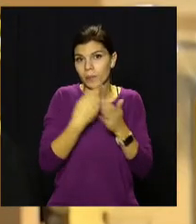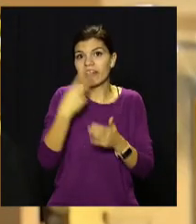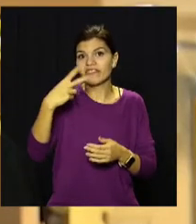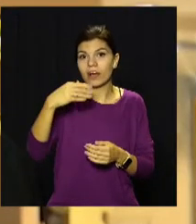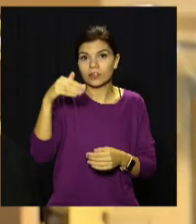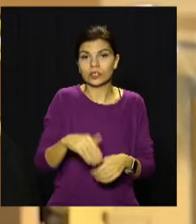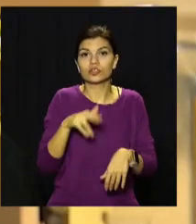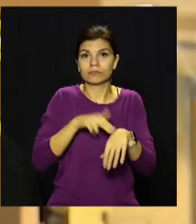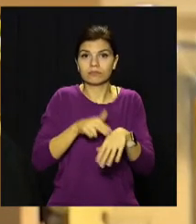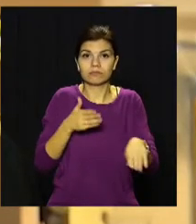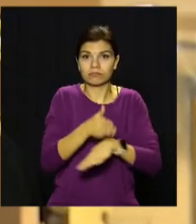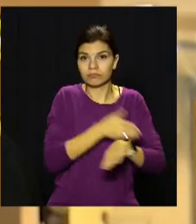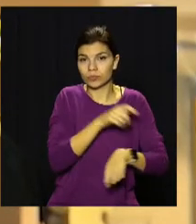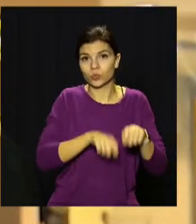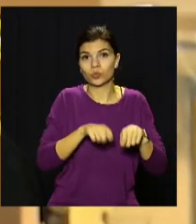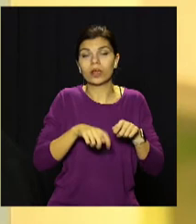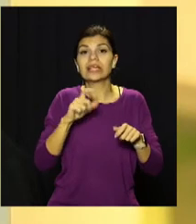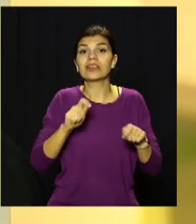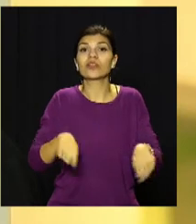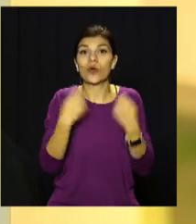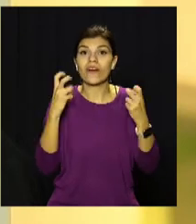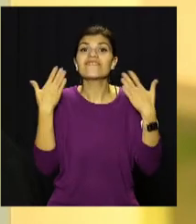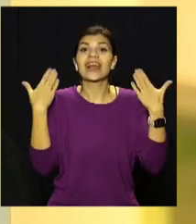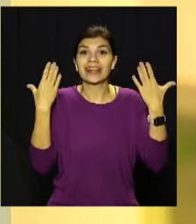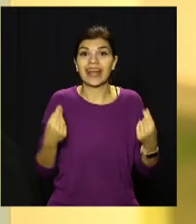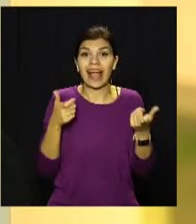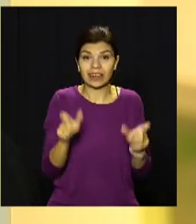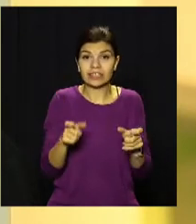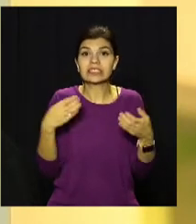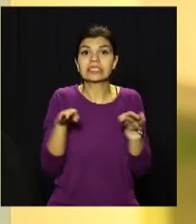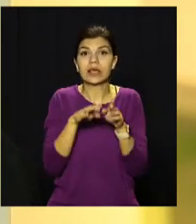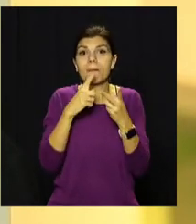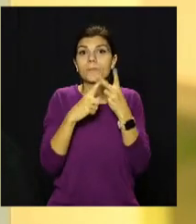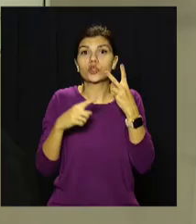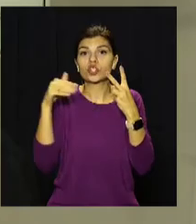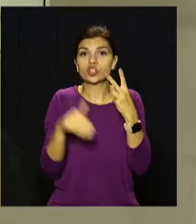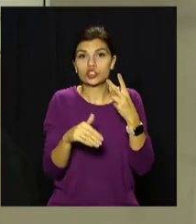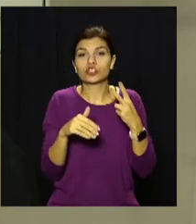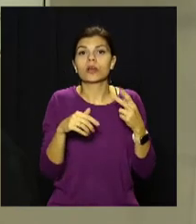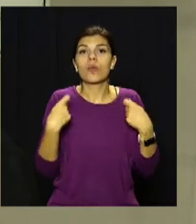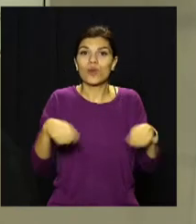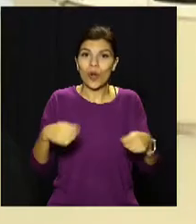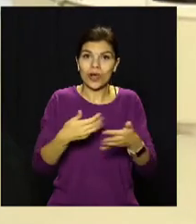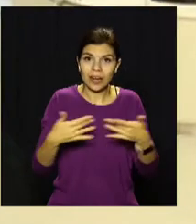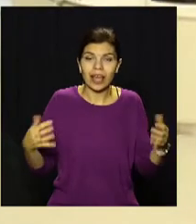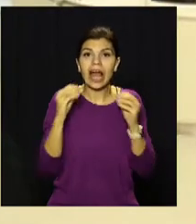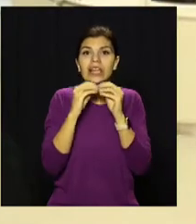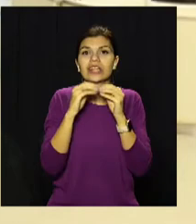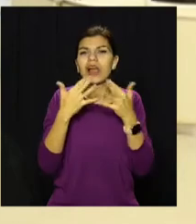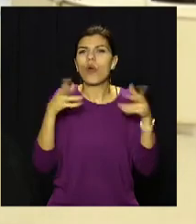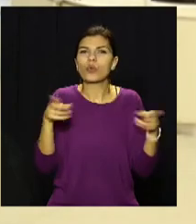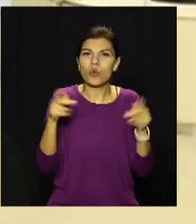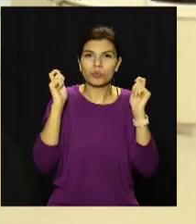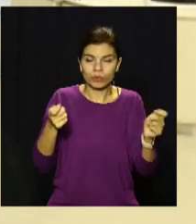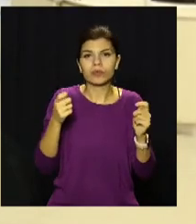тисяч правоохоронців. За порушення карантину вихідного дня закрили 1500 закладів торгівлі, десятки нічних клубів